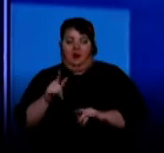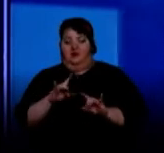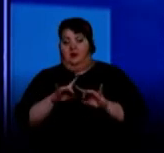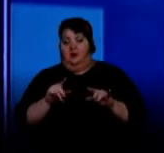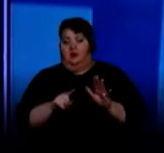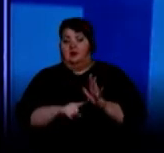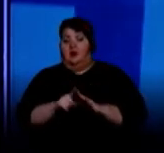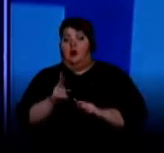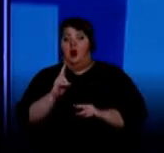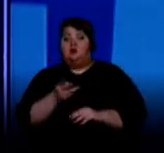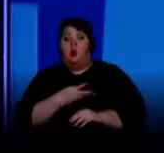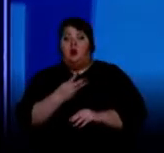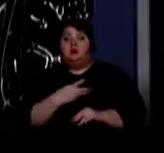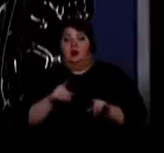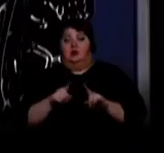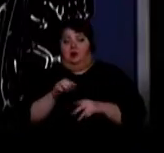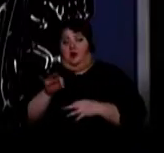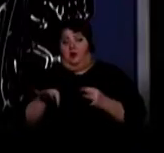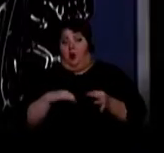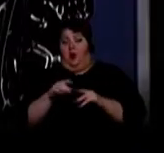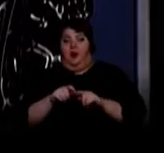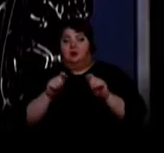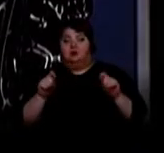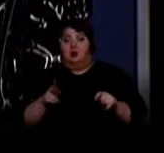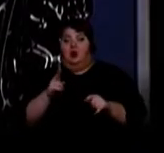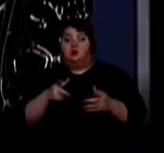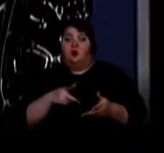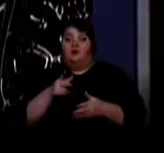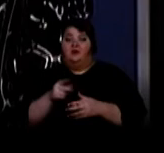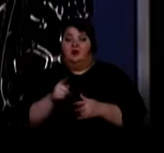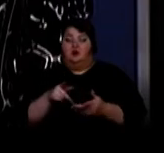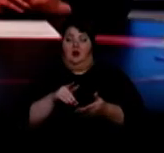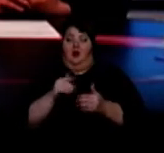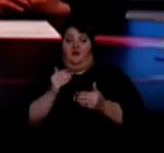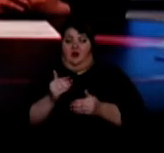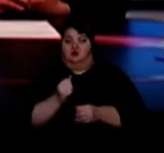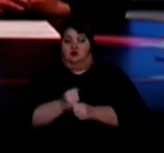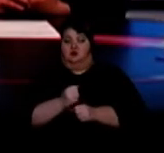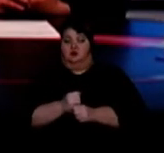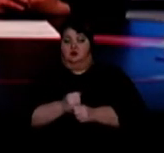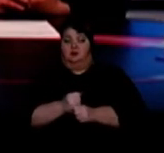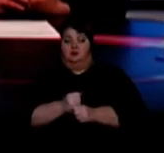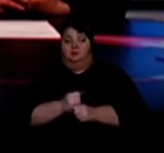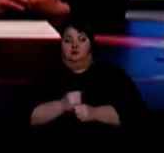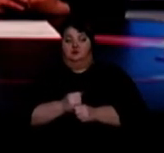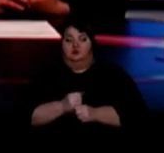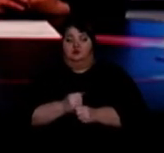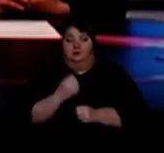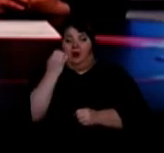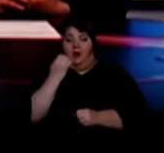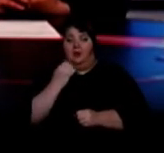Так, так. Хто ініціатор цього проєкту і хто фінансує діяльність лайф-центрів, мережі лайф-центрів? Дякую за